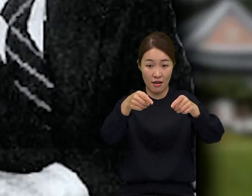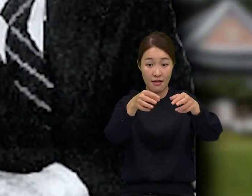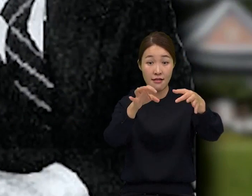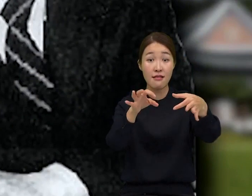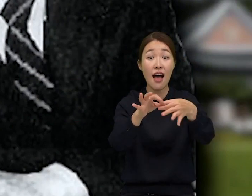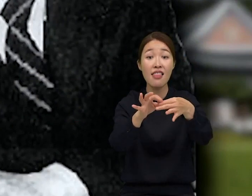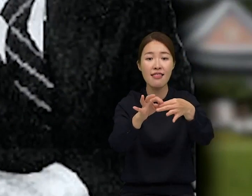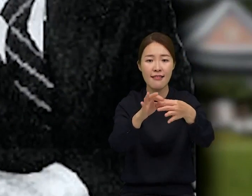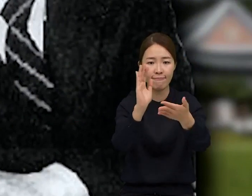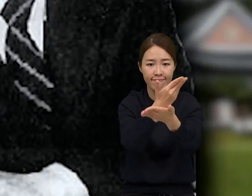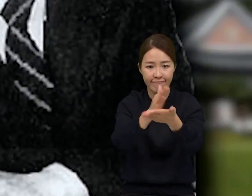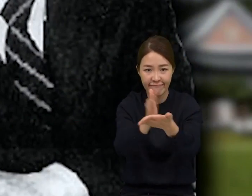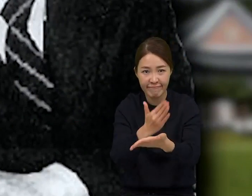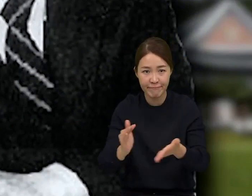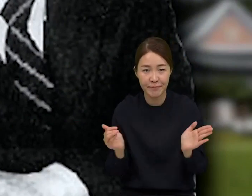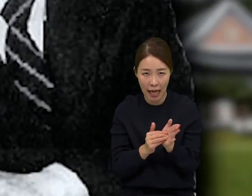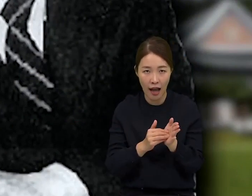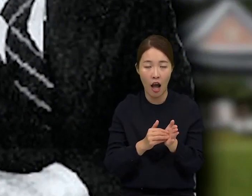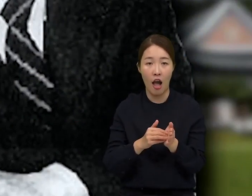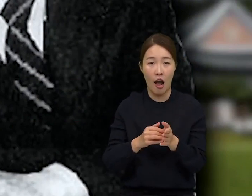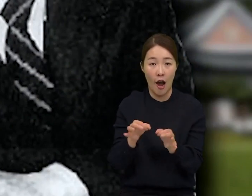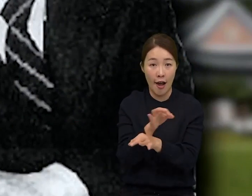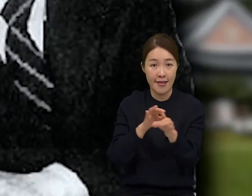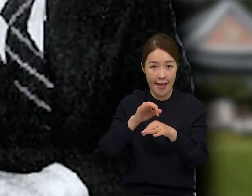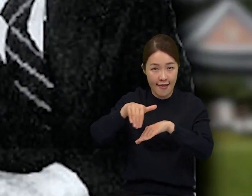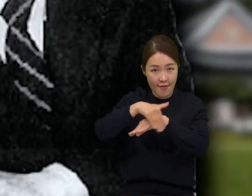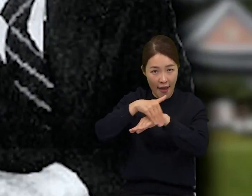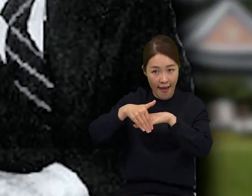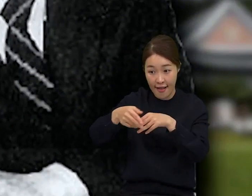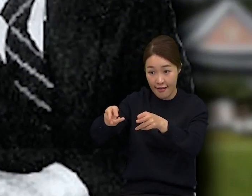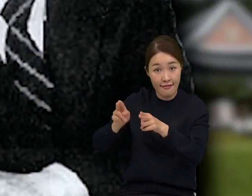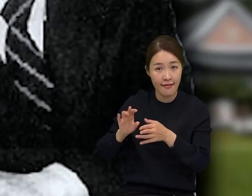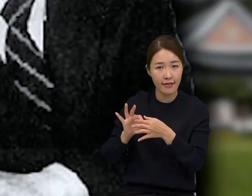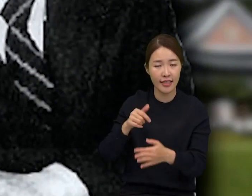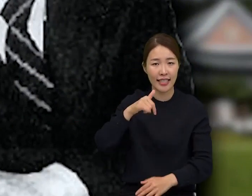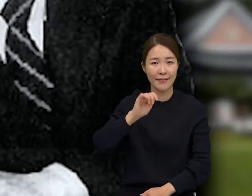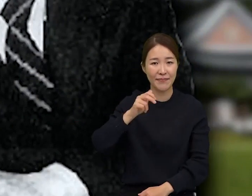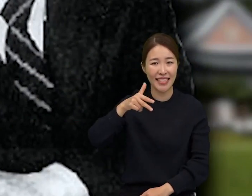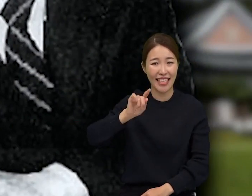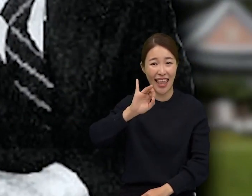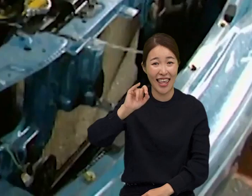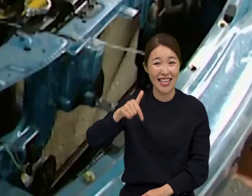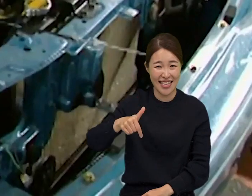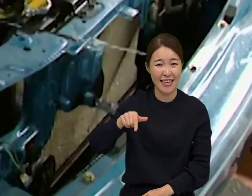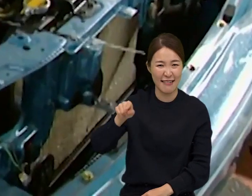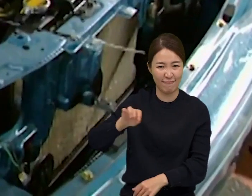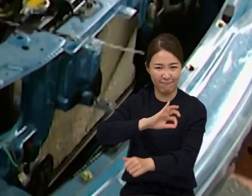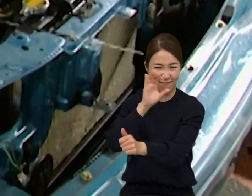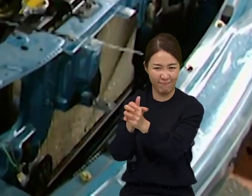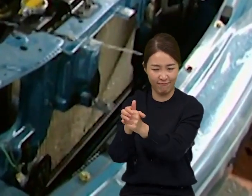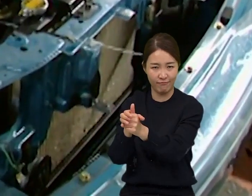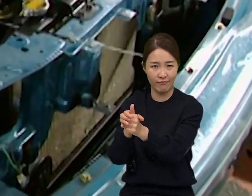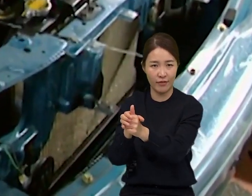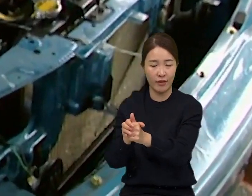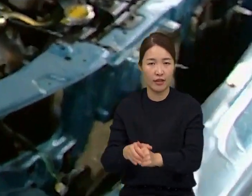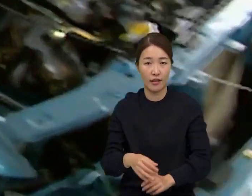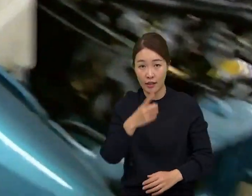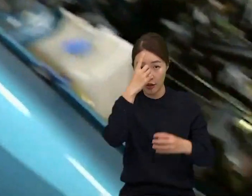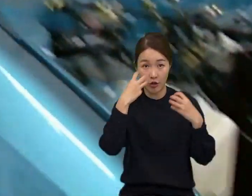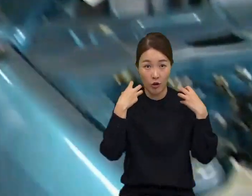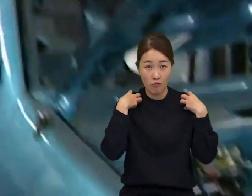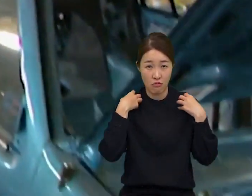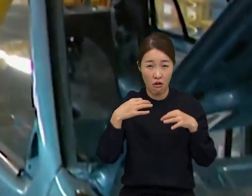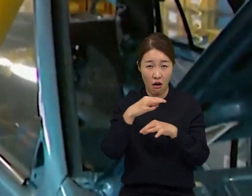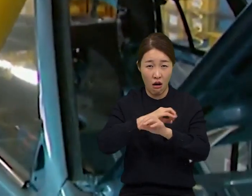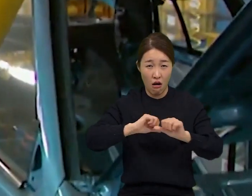라인, 김재익 경제수석비서관에게 경제정책의 주도권을 주었다. 정부는 불황의